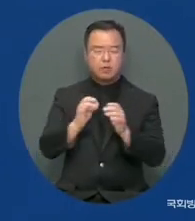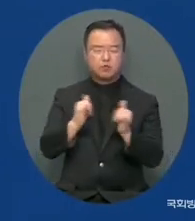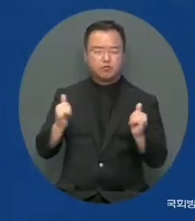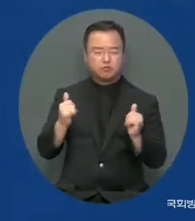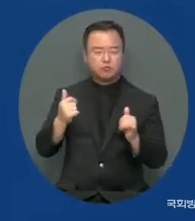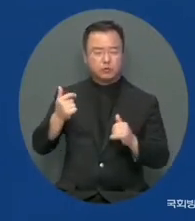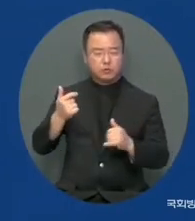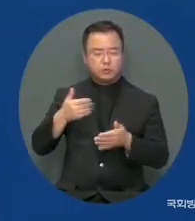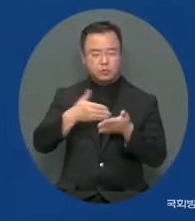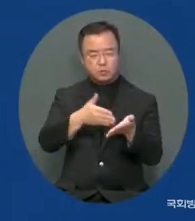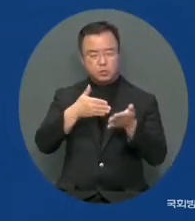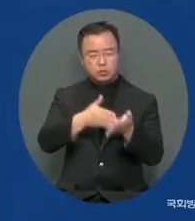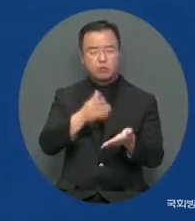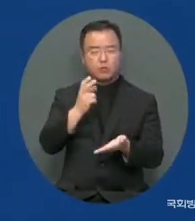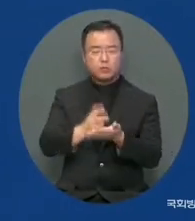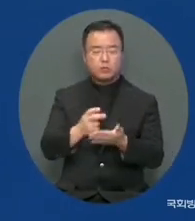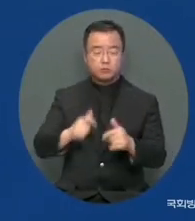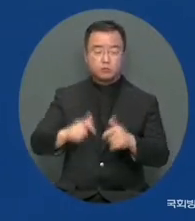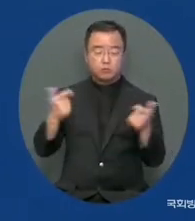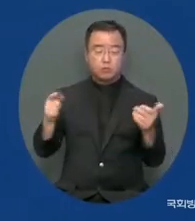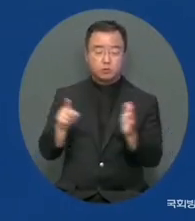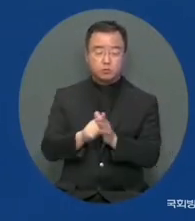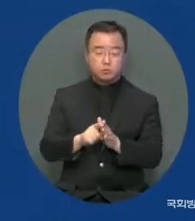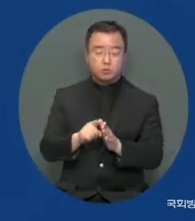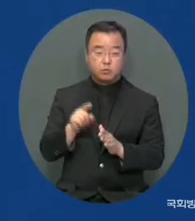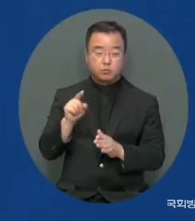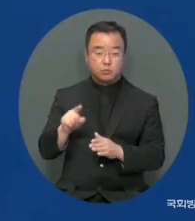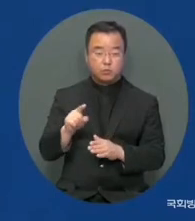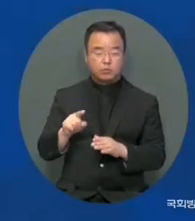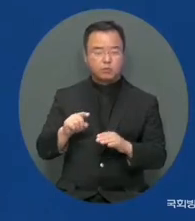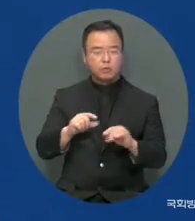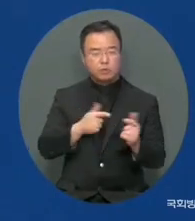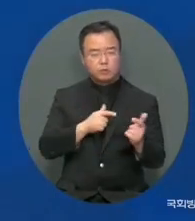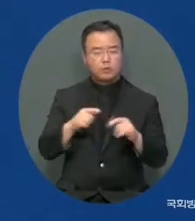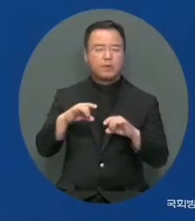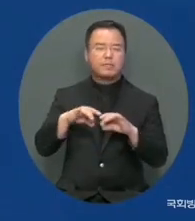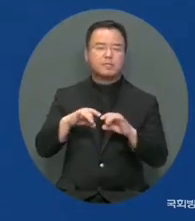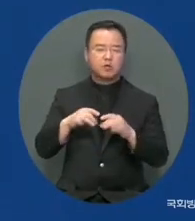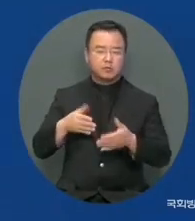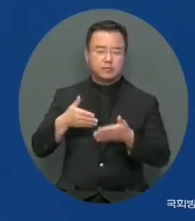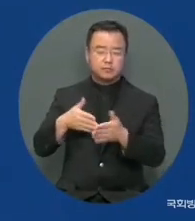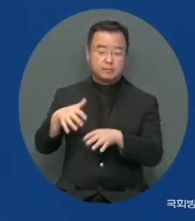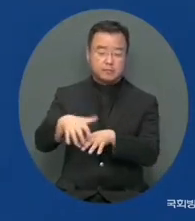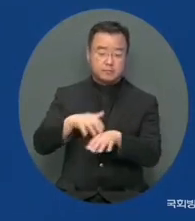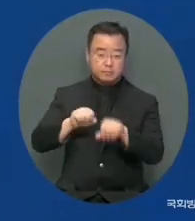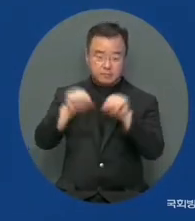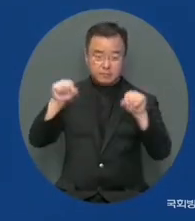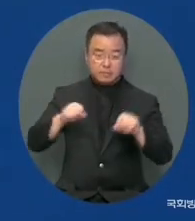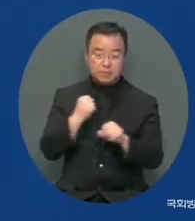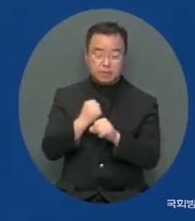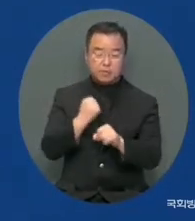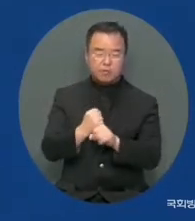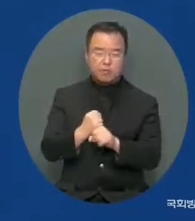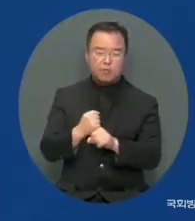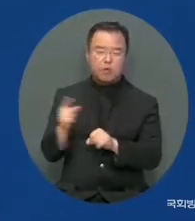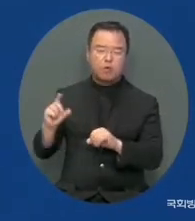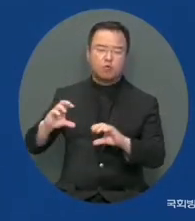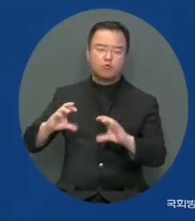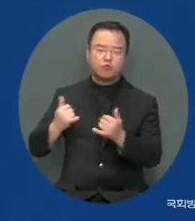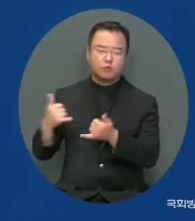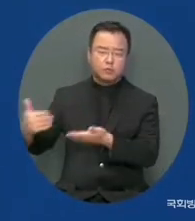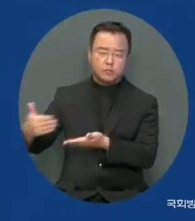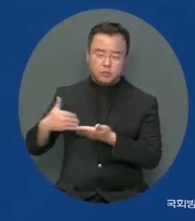위해 의원 소개 청원 전자 제출 시스템을 구축하는 한편 청원 심사를 강화하는